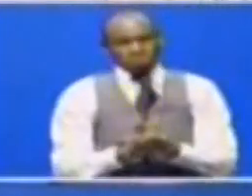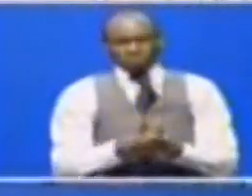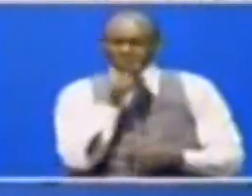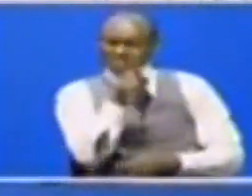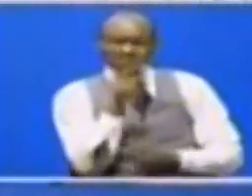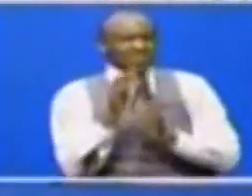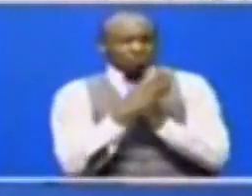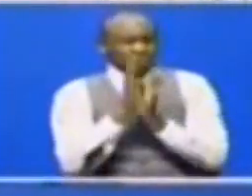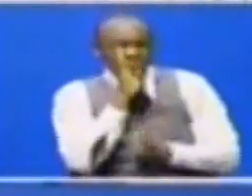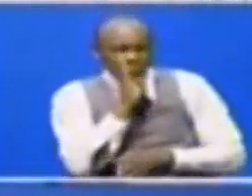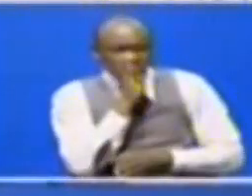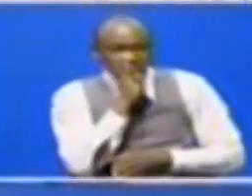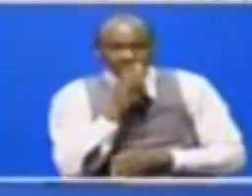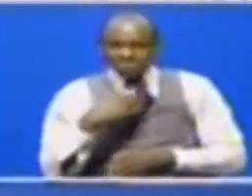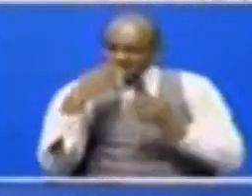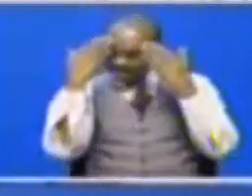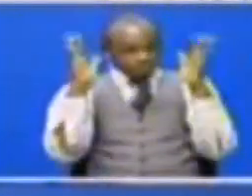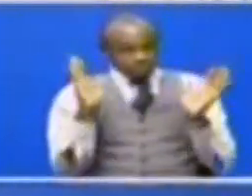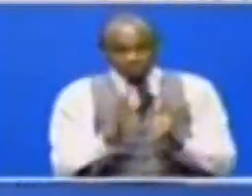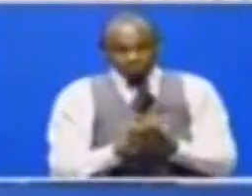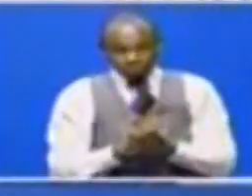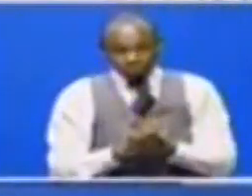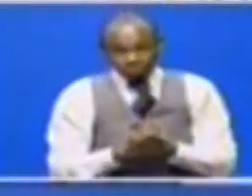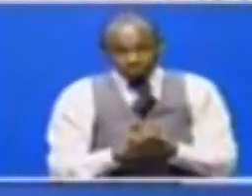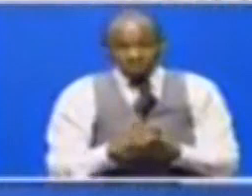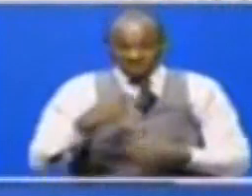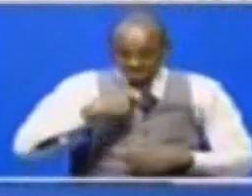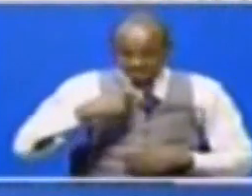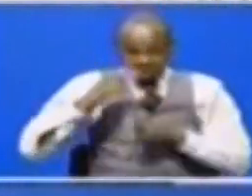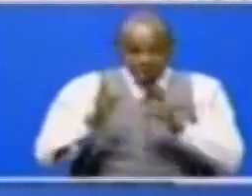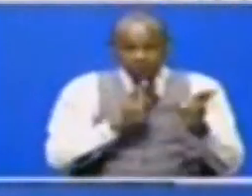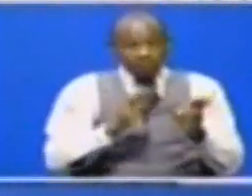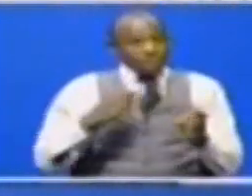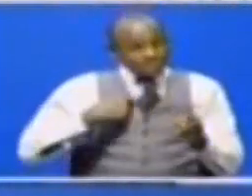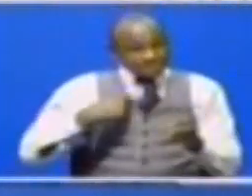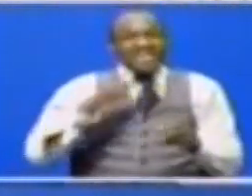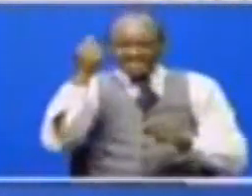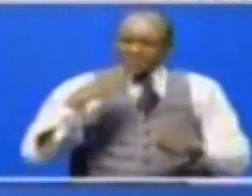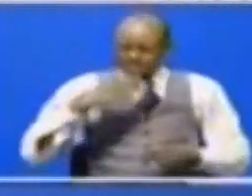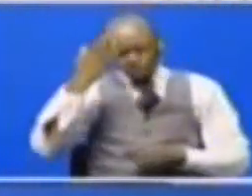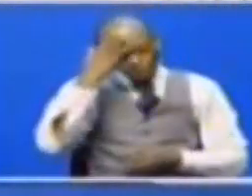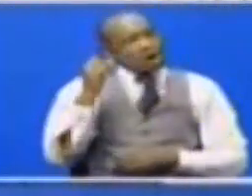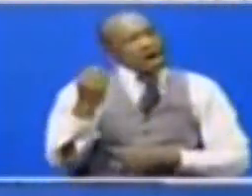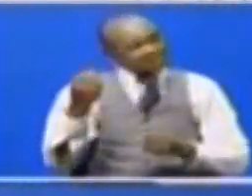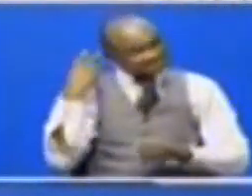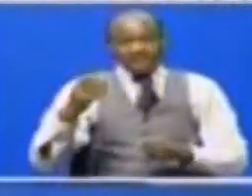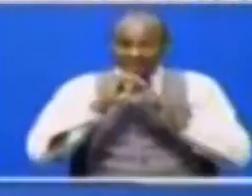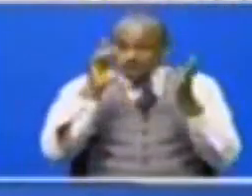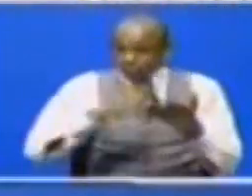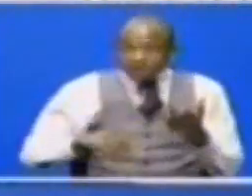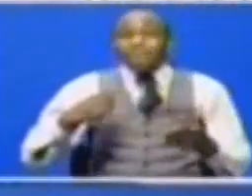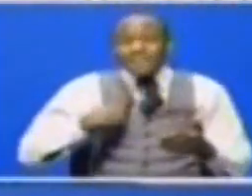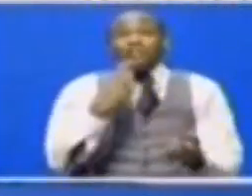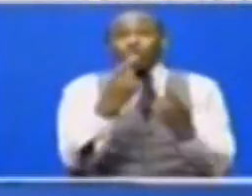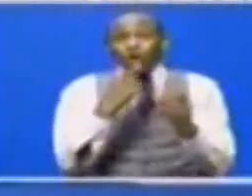mambo mimi sijui. Na mimi kawaida yangu nafikiri Wakenya wananielewa. Mimi huwa ninasema